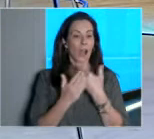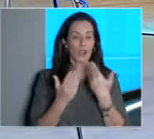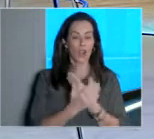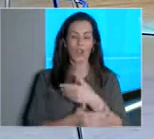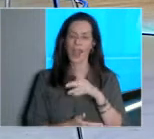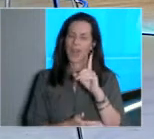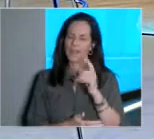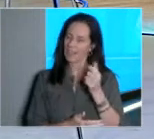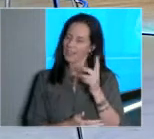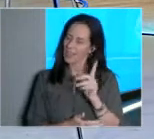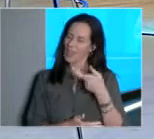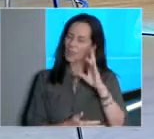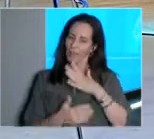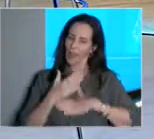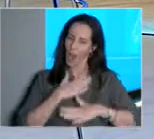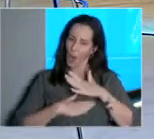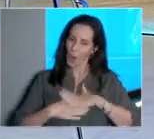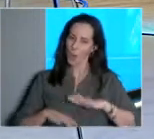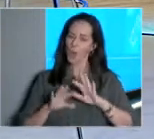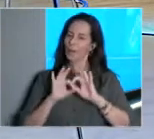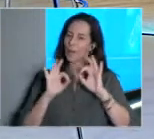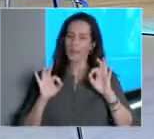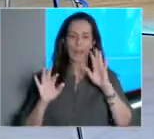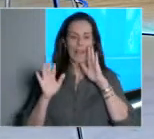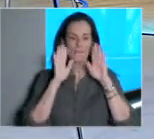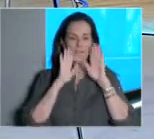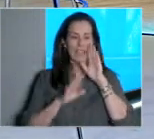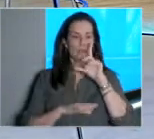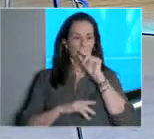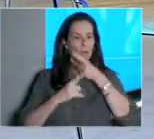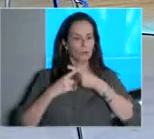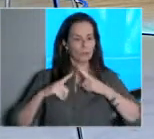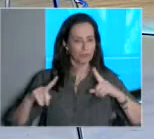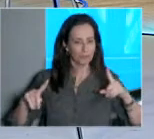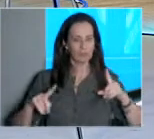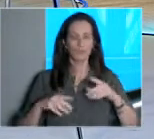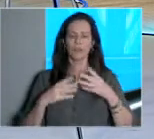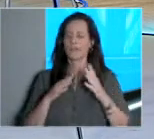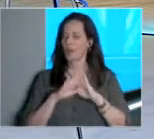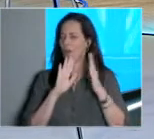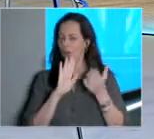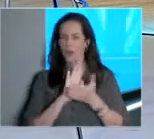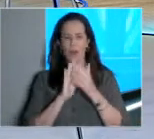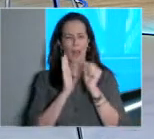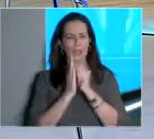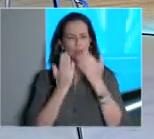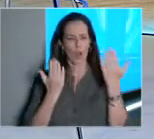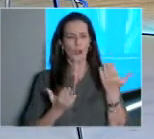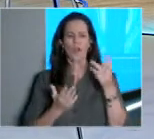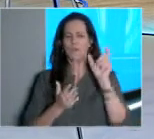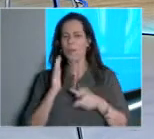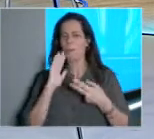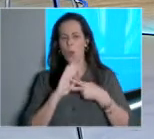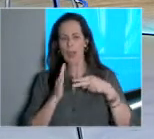אבל בדרך קצת יותר רגועה דרך הרשתות החברתיות, מיד עם כל הכותרות